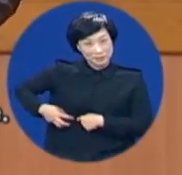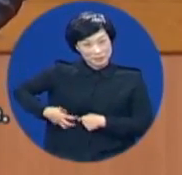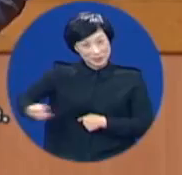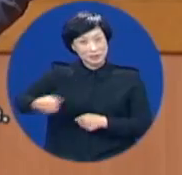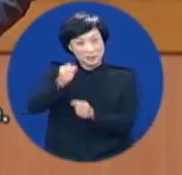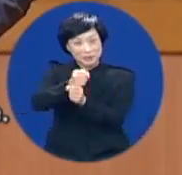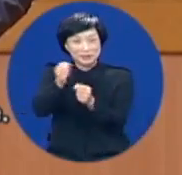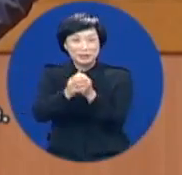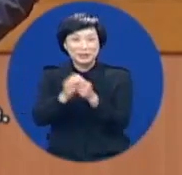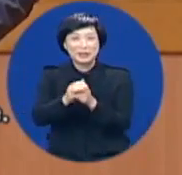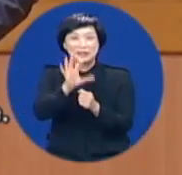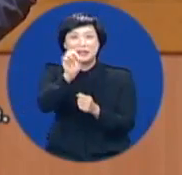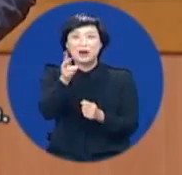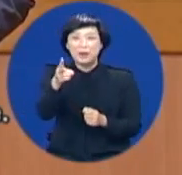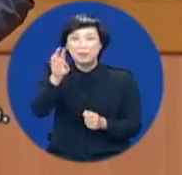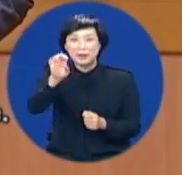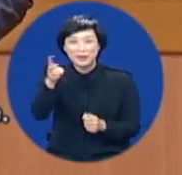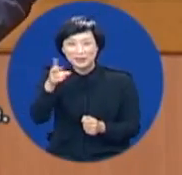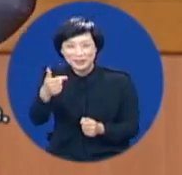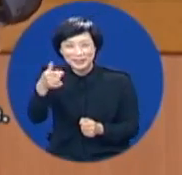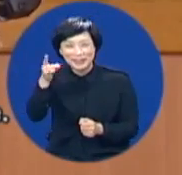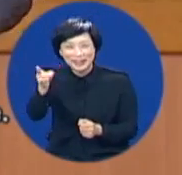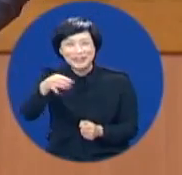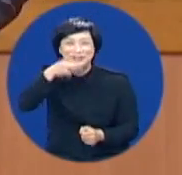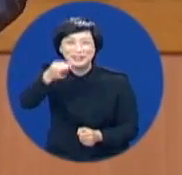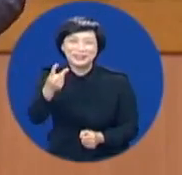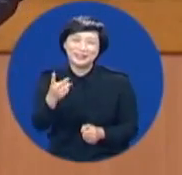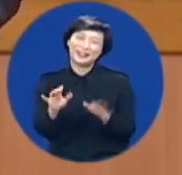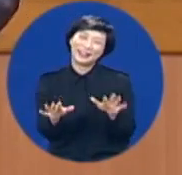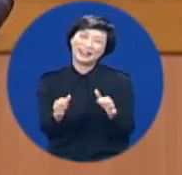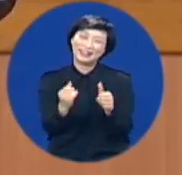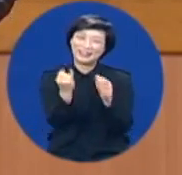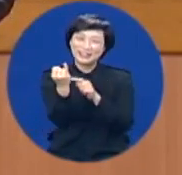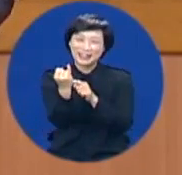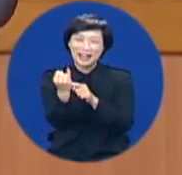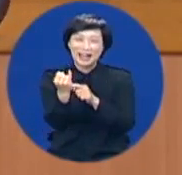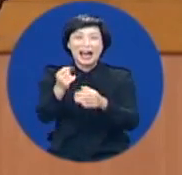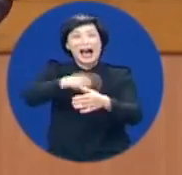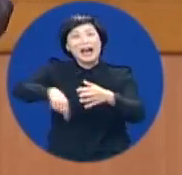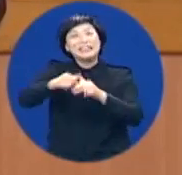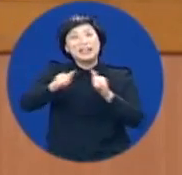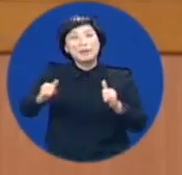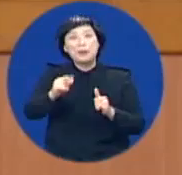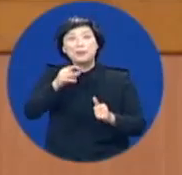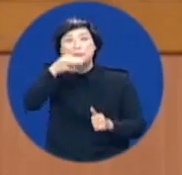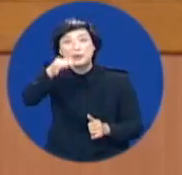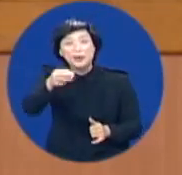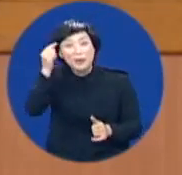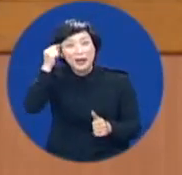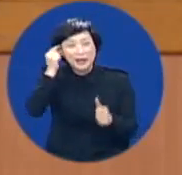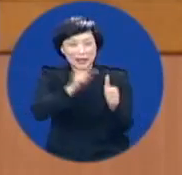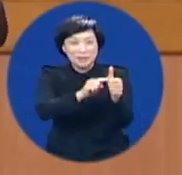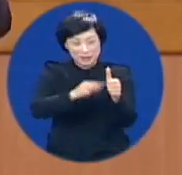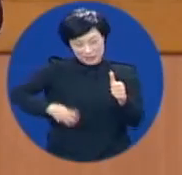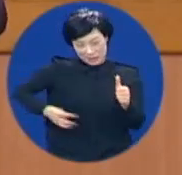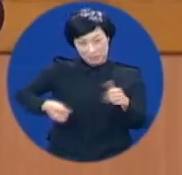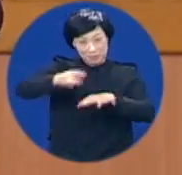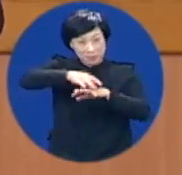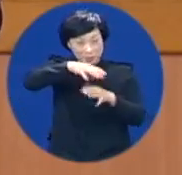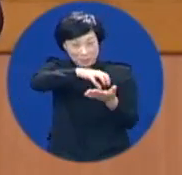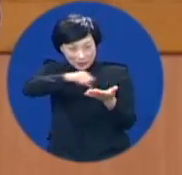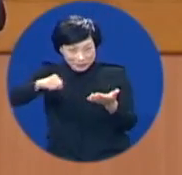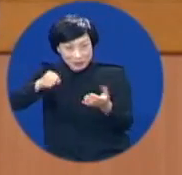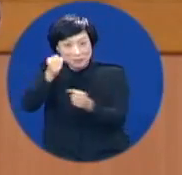내라고 해요. 여자를 안사람이라고 하잖아요. 남자 몸에서 갈비와 뼈로 만들어줬기 때문에 안사람이라고 해요.